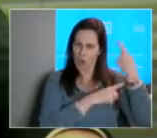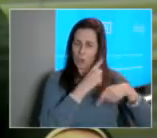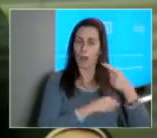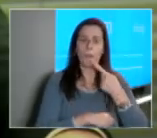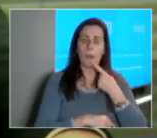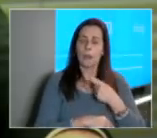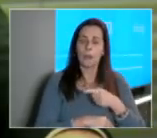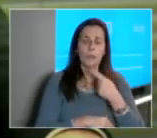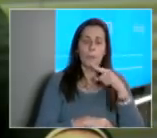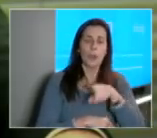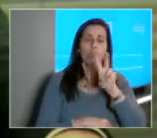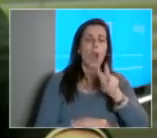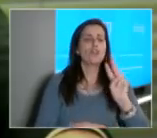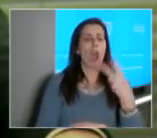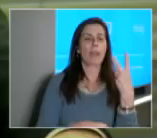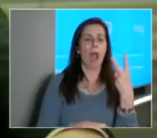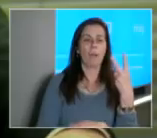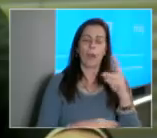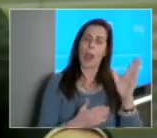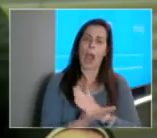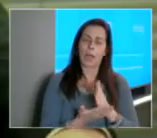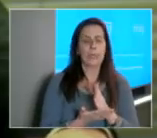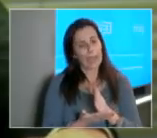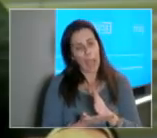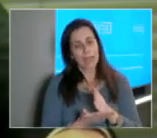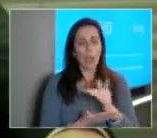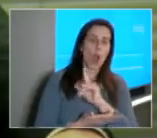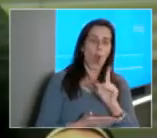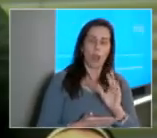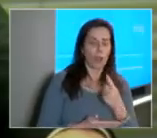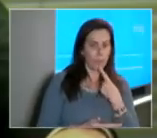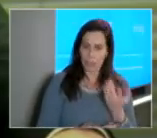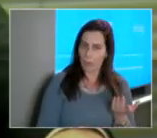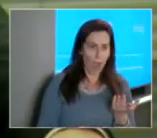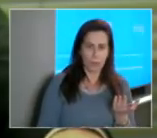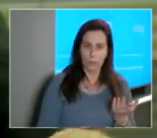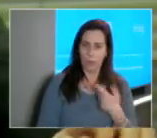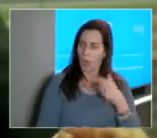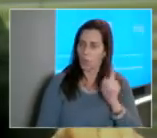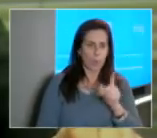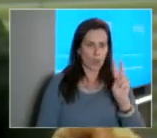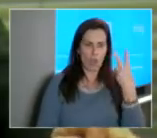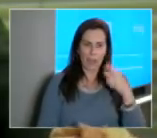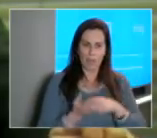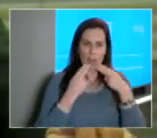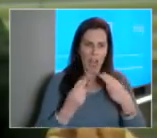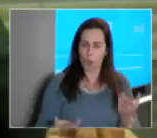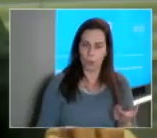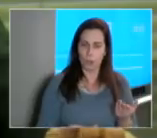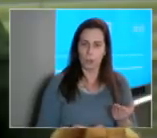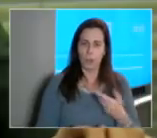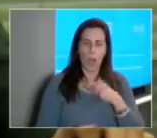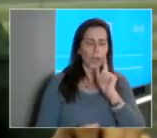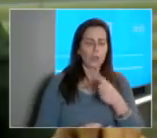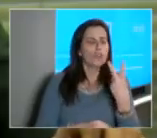אמרה לי, ראש הממשלה, יש לך שעתיים להחליט. ואמרתי לה, אני לא צריך שעתיים ואני